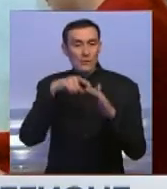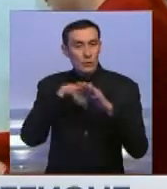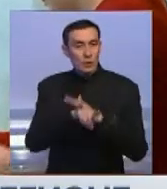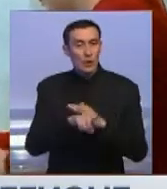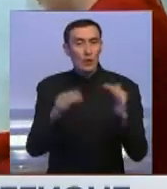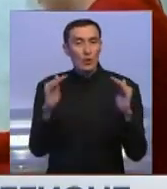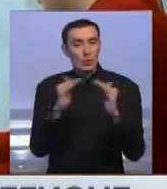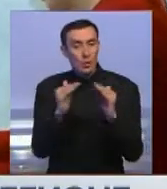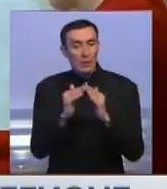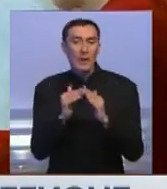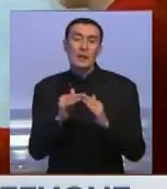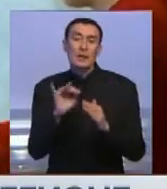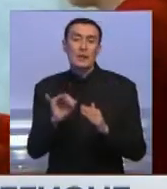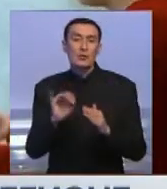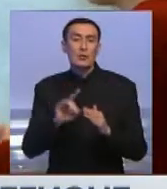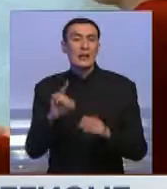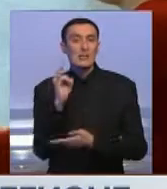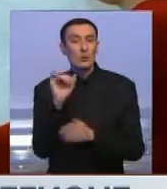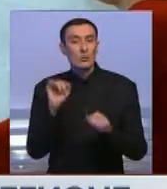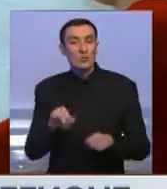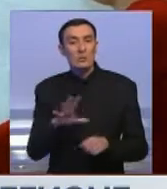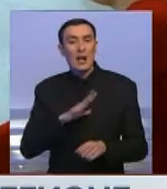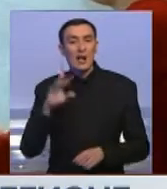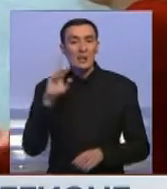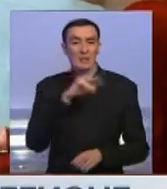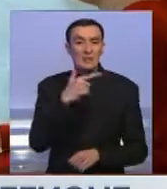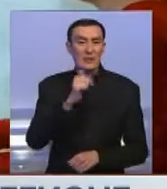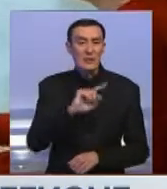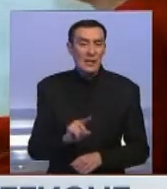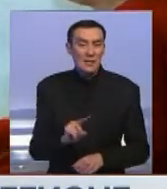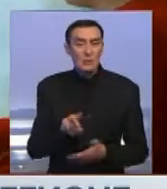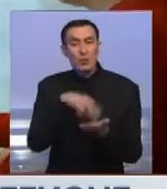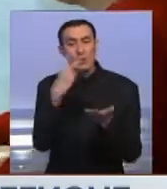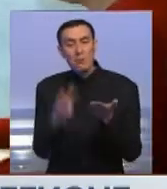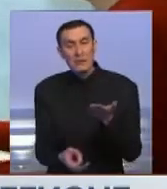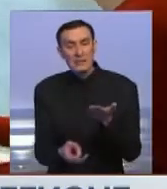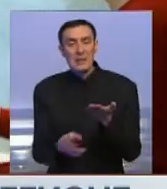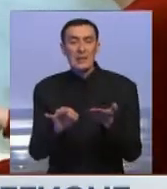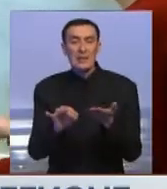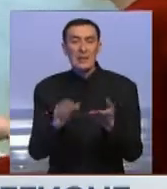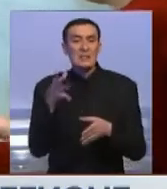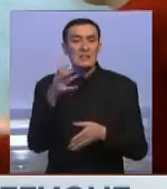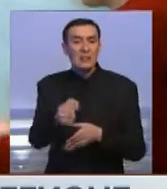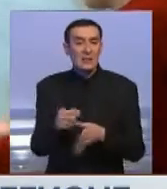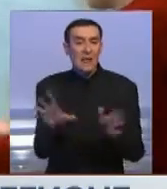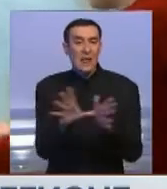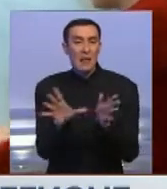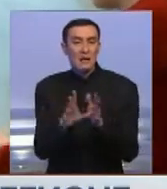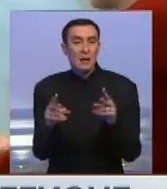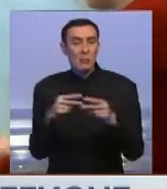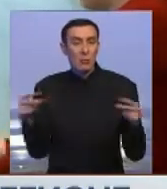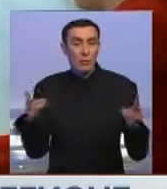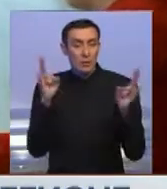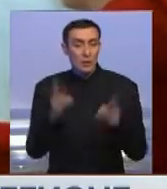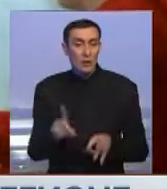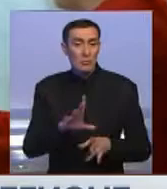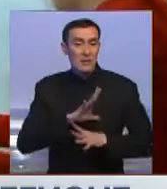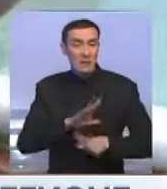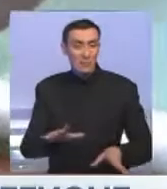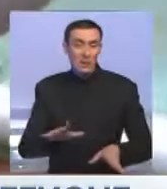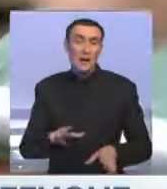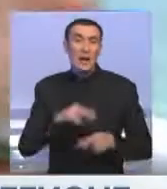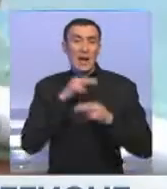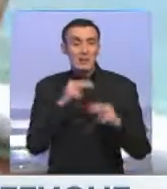двор и хозпостройки. Ведь ребенок может отравиться угарным газом, упасть в яму, схватить оголенный электропровод. Особый акцент